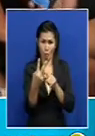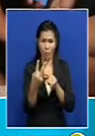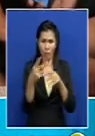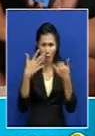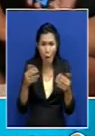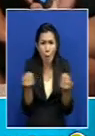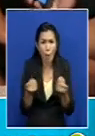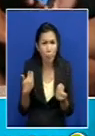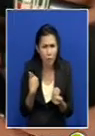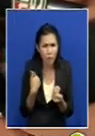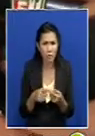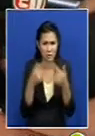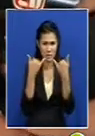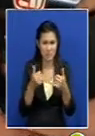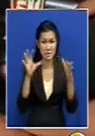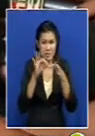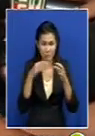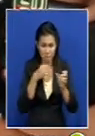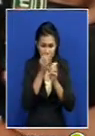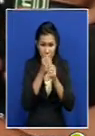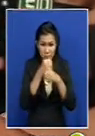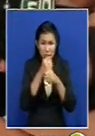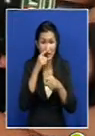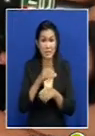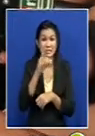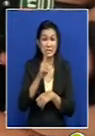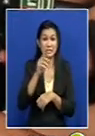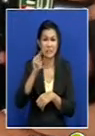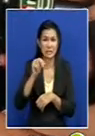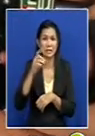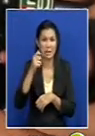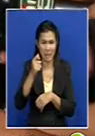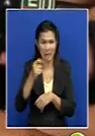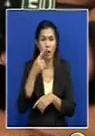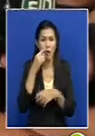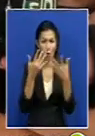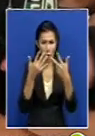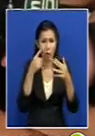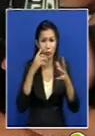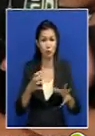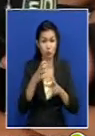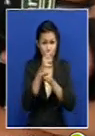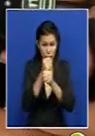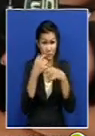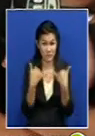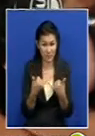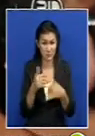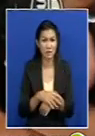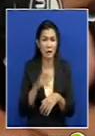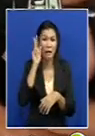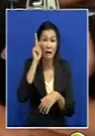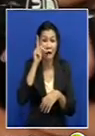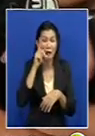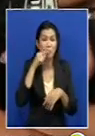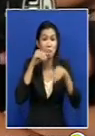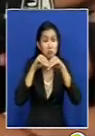นะครับวันนี้ความคืบหน้าเกี่ยวกับผลการตรวจ DNA ทางตำรวจบอกว่าเดี๋ยวจะสรุปผลออกมาเร็วๆนี้ส่วนข่าวที่ออกมาอย่าง